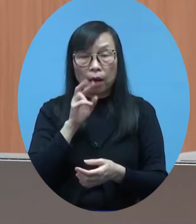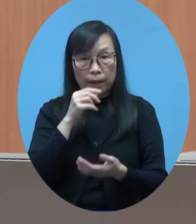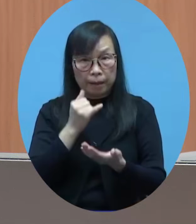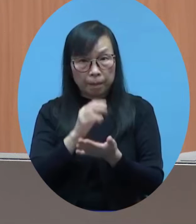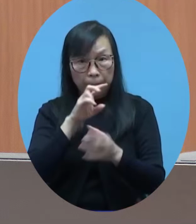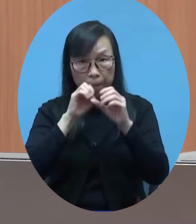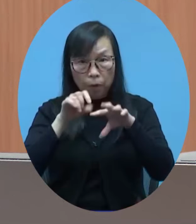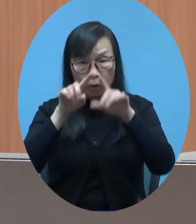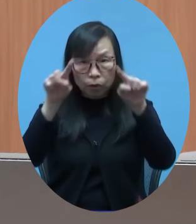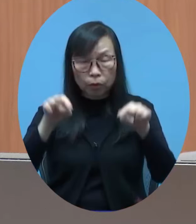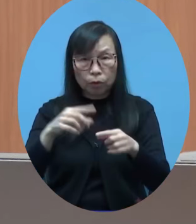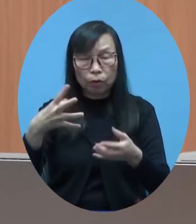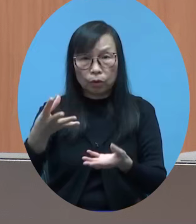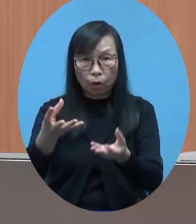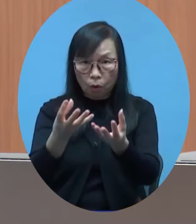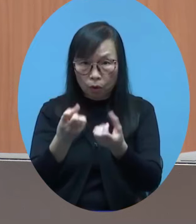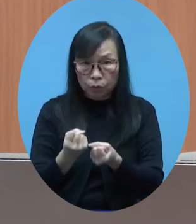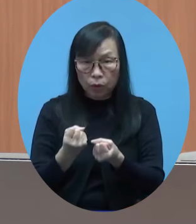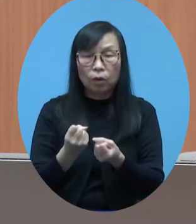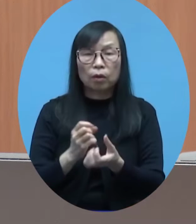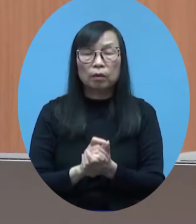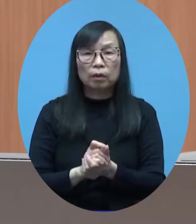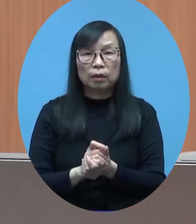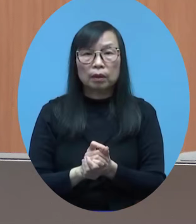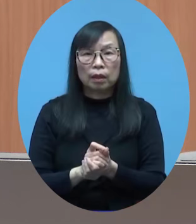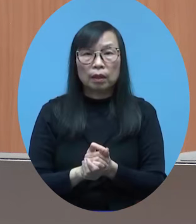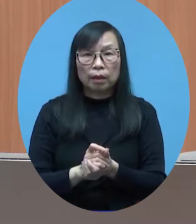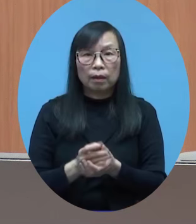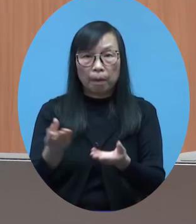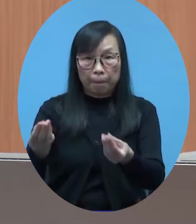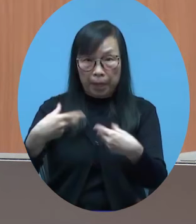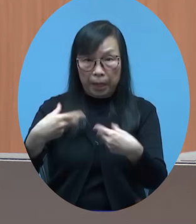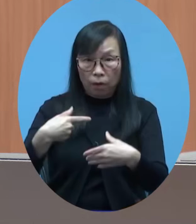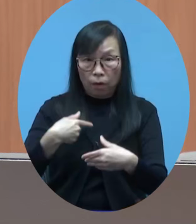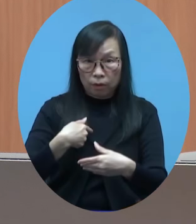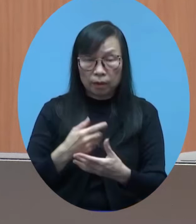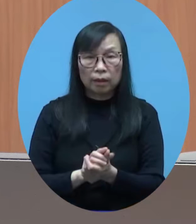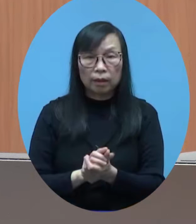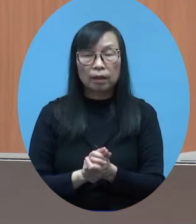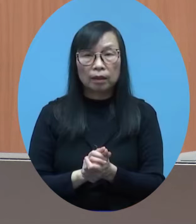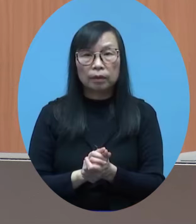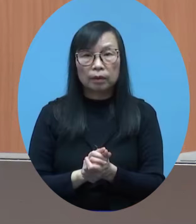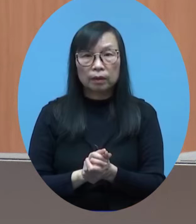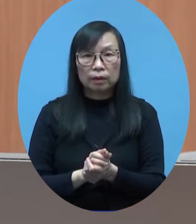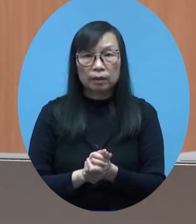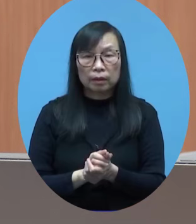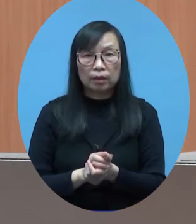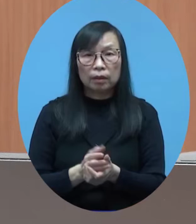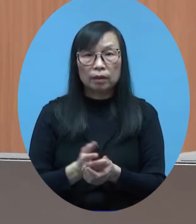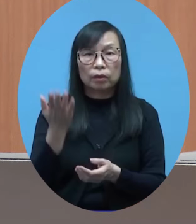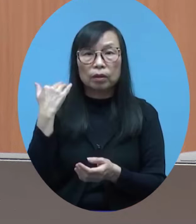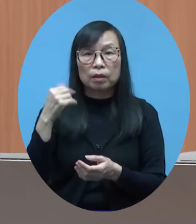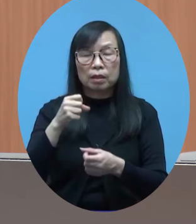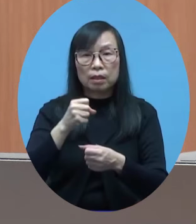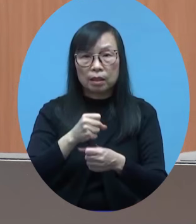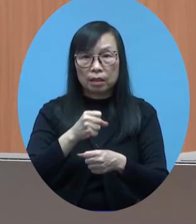裡即拿了然後即我們即送給我們那些呢，我們當那時去做執行